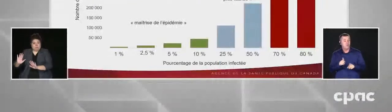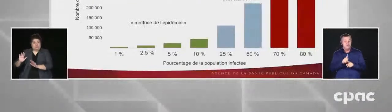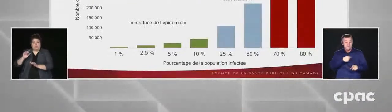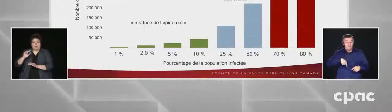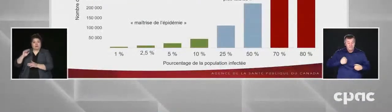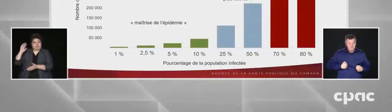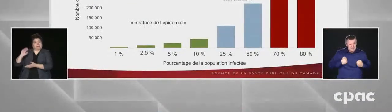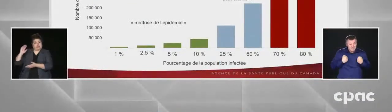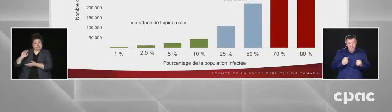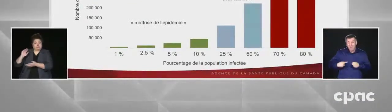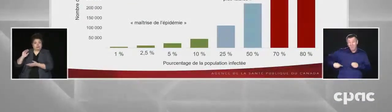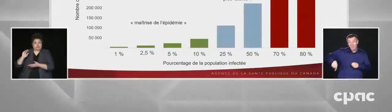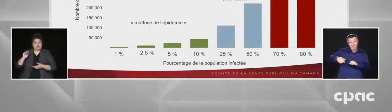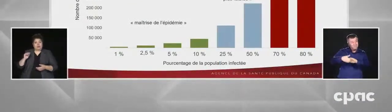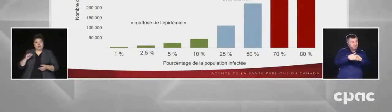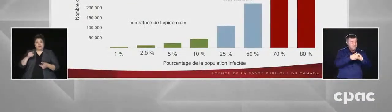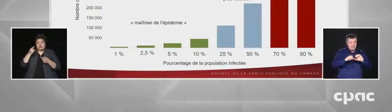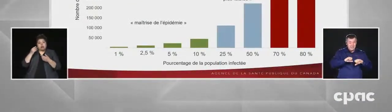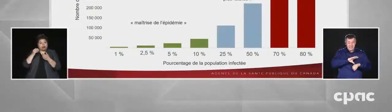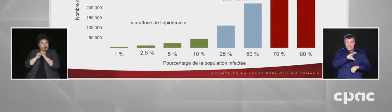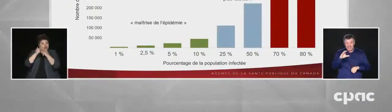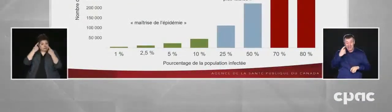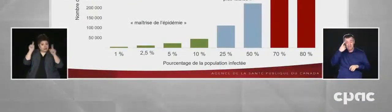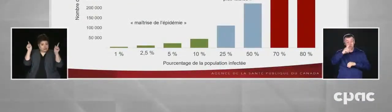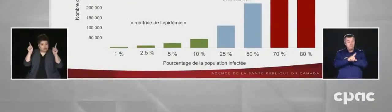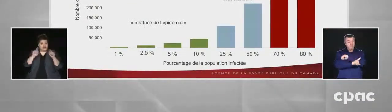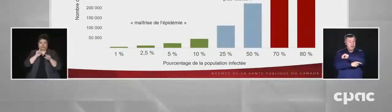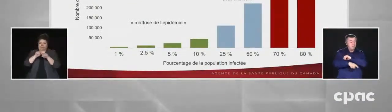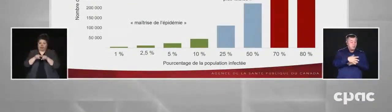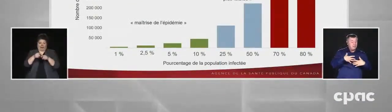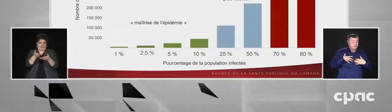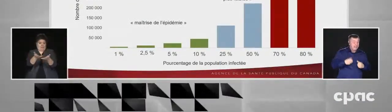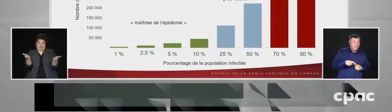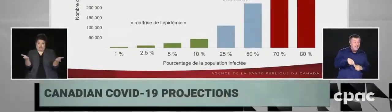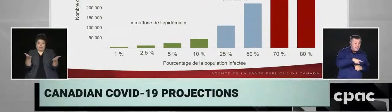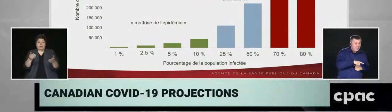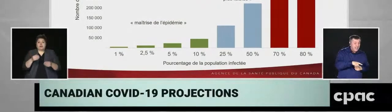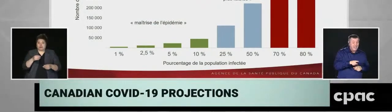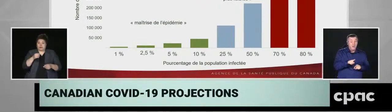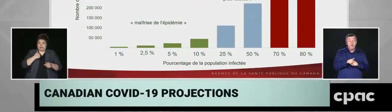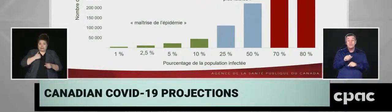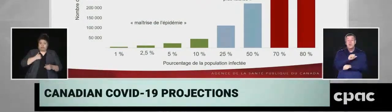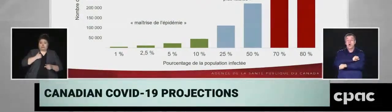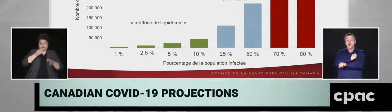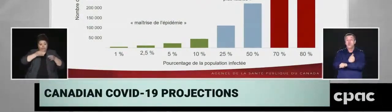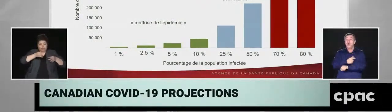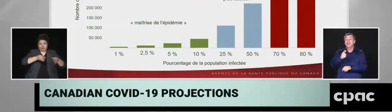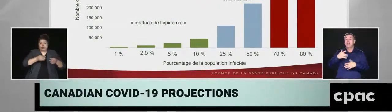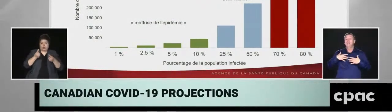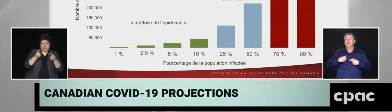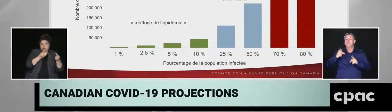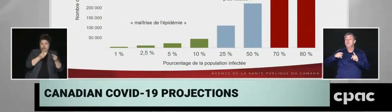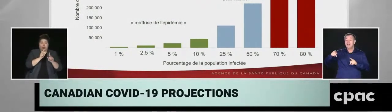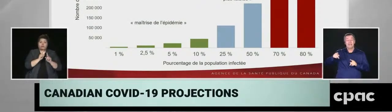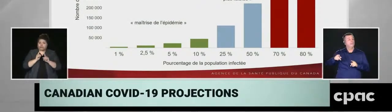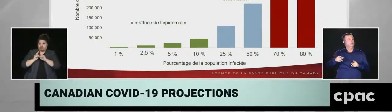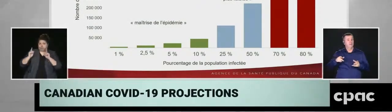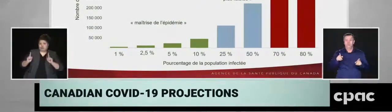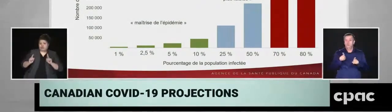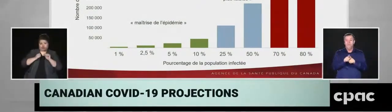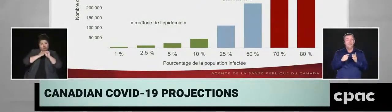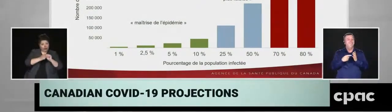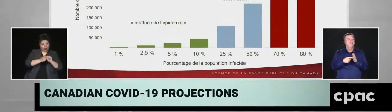Canadiens, de nos travailleurs de la santé en première ligne, aux autorités de santé publique, en passant par tous ceux qui